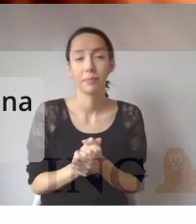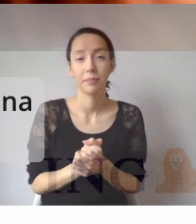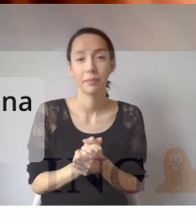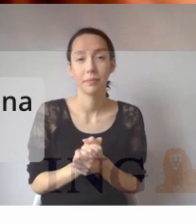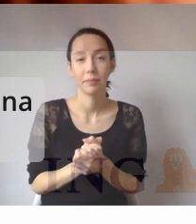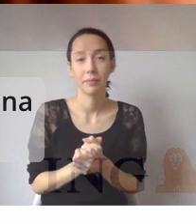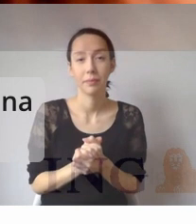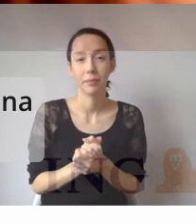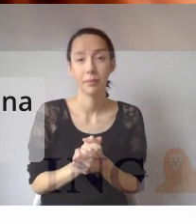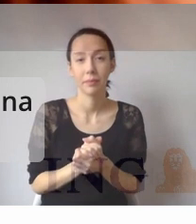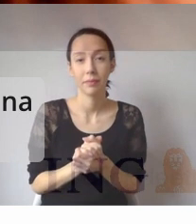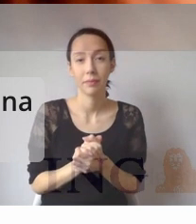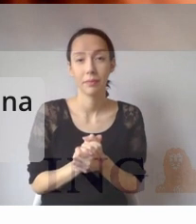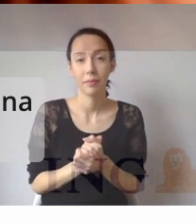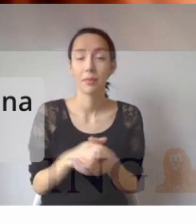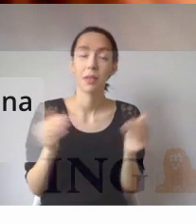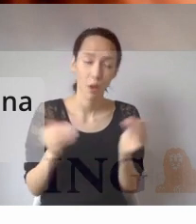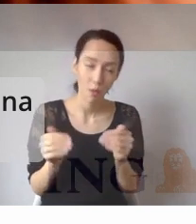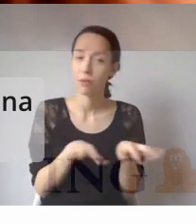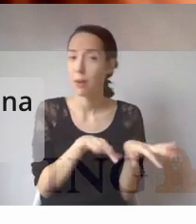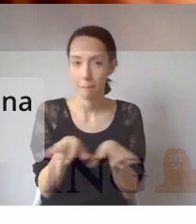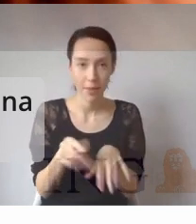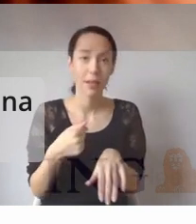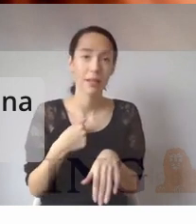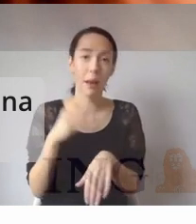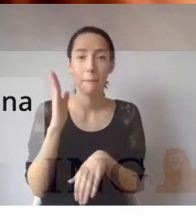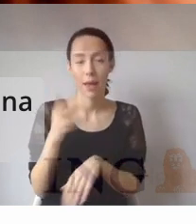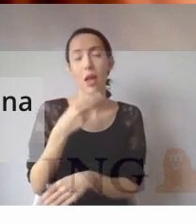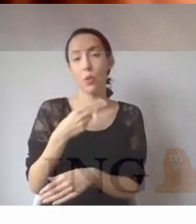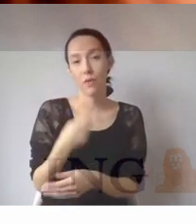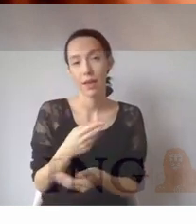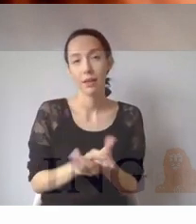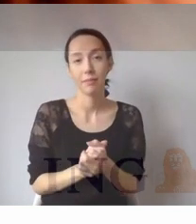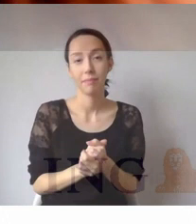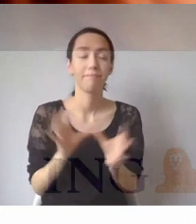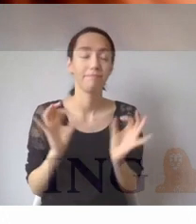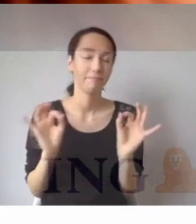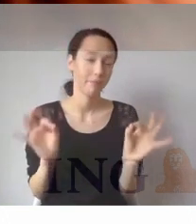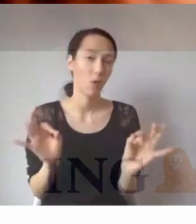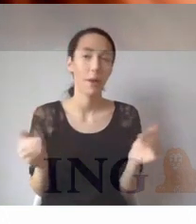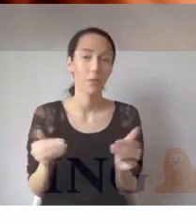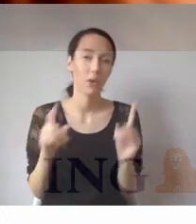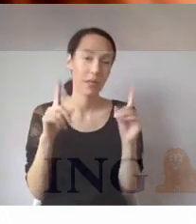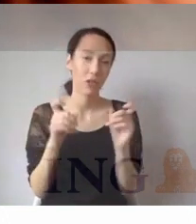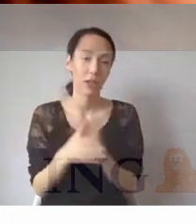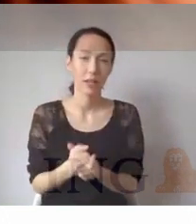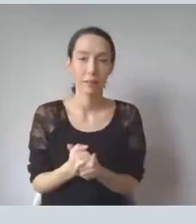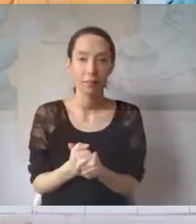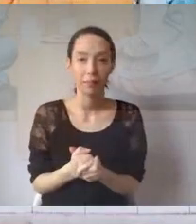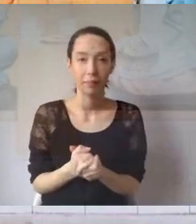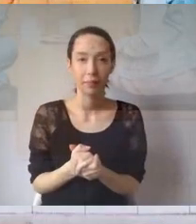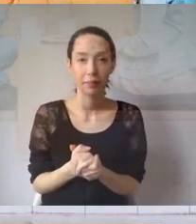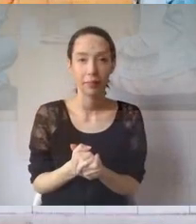trybu Q&A na czacie i później ja się będę odnosić do tych pytań. Także okej, myślę, że możemy już zaczynać.